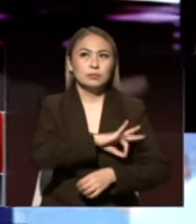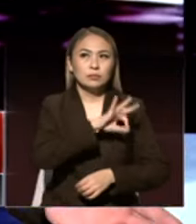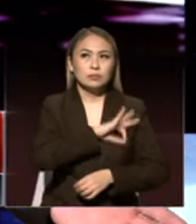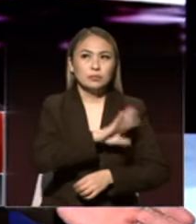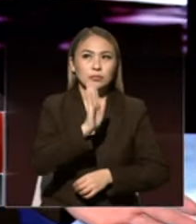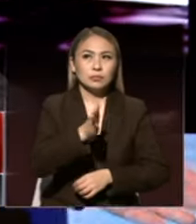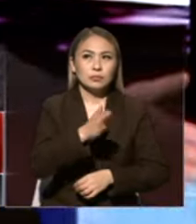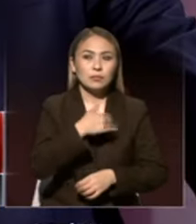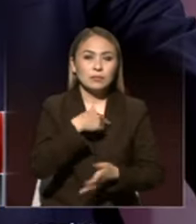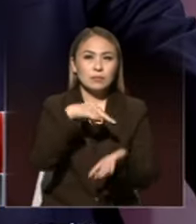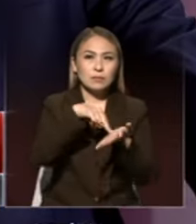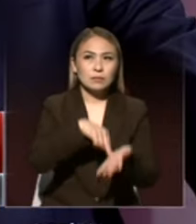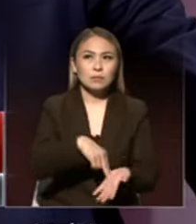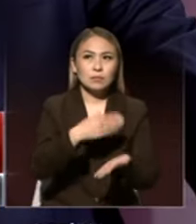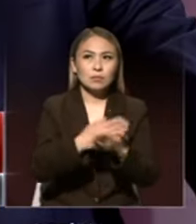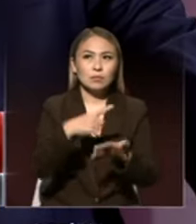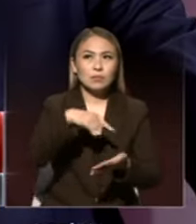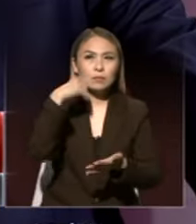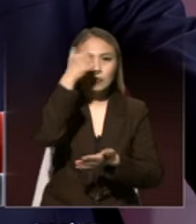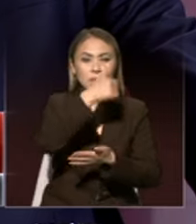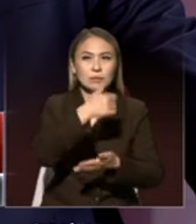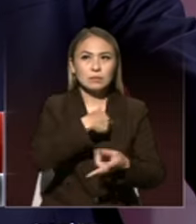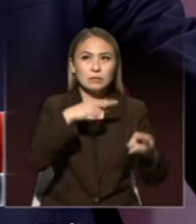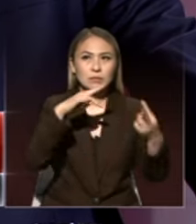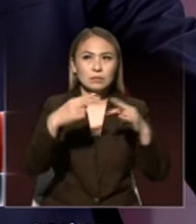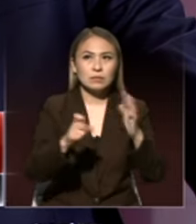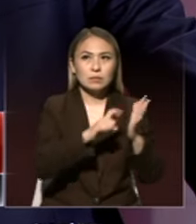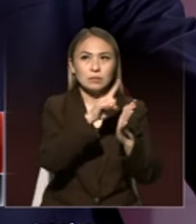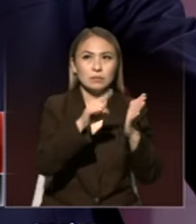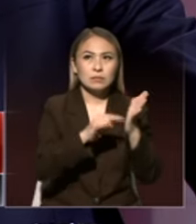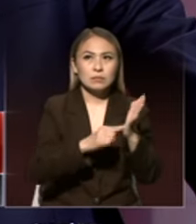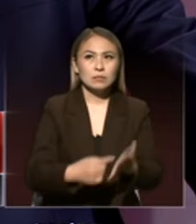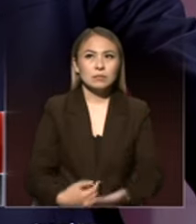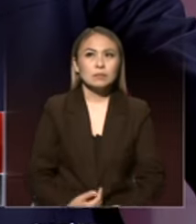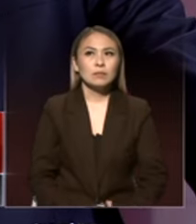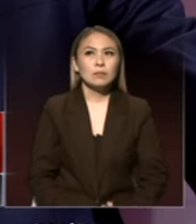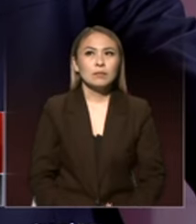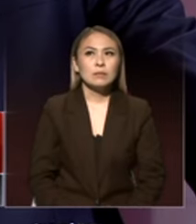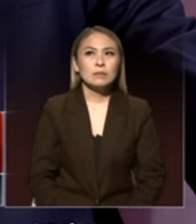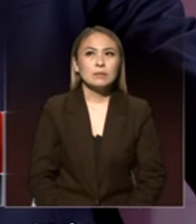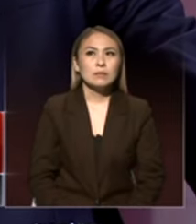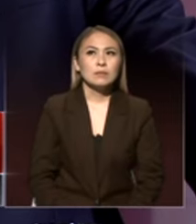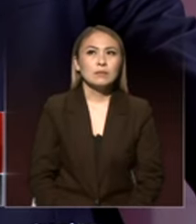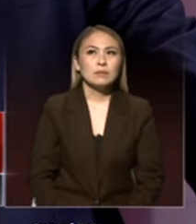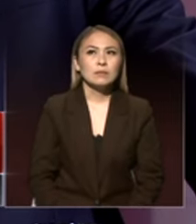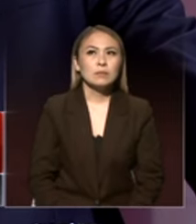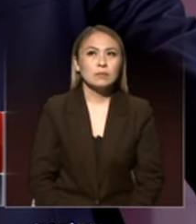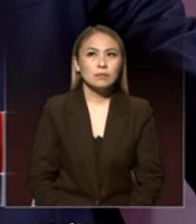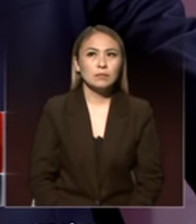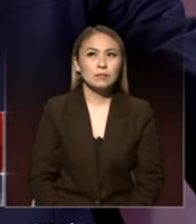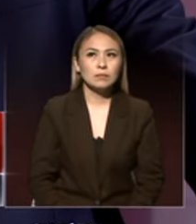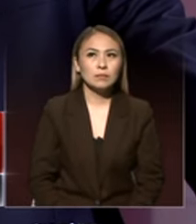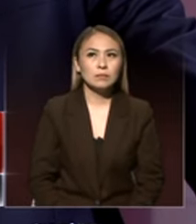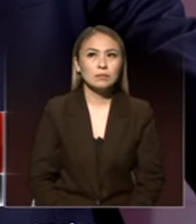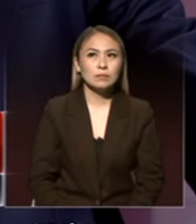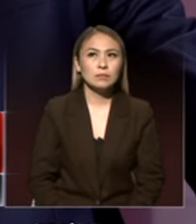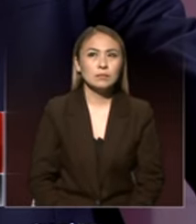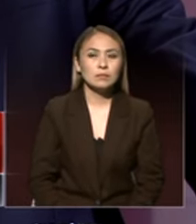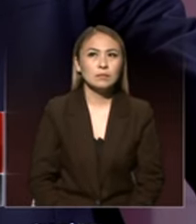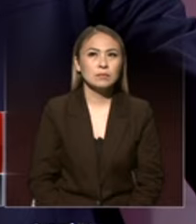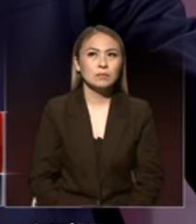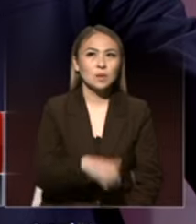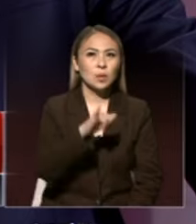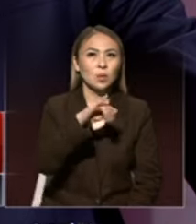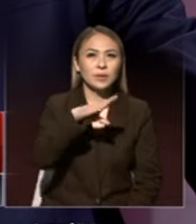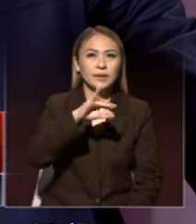тракторларым тұр. Мен соны биыл соны жаңартып алайын деген ғой. Сұрақты қойыңызшы. Енді қараңыз. Сұрақ дегенде мен сұрақ емес, мен жаңағы